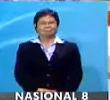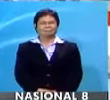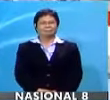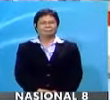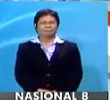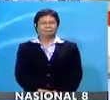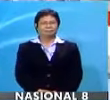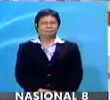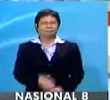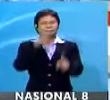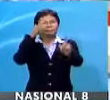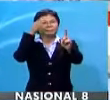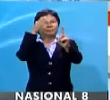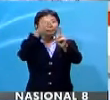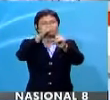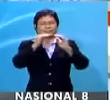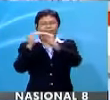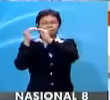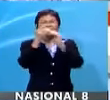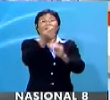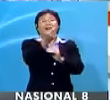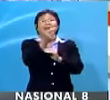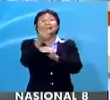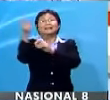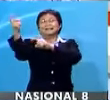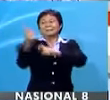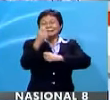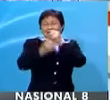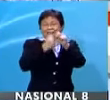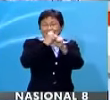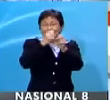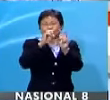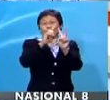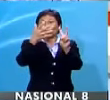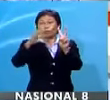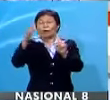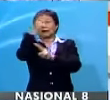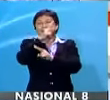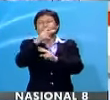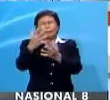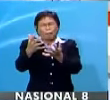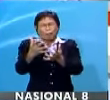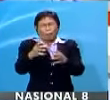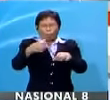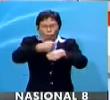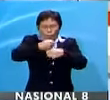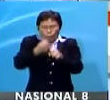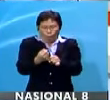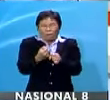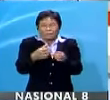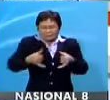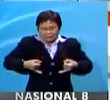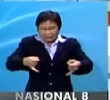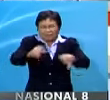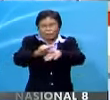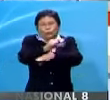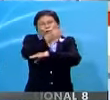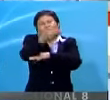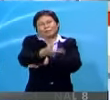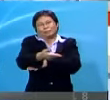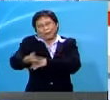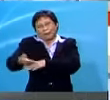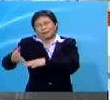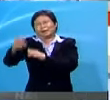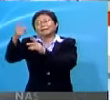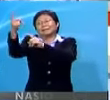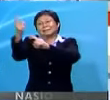baik ke arah menstabilkan harga getah asli tahun ini kerajaan berhasrat untuk membina Jalan Raya dengan menggunakan komoditi itu